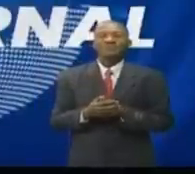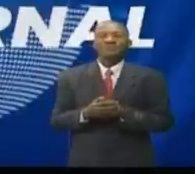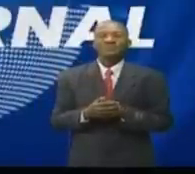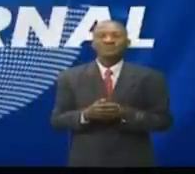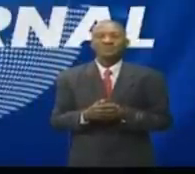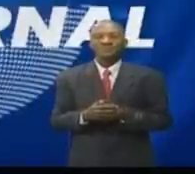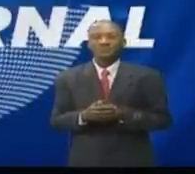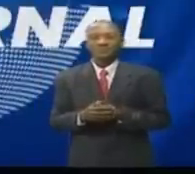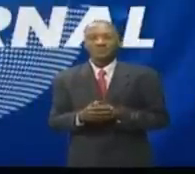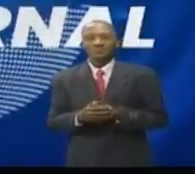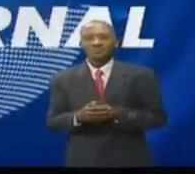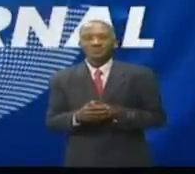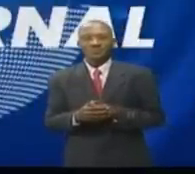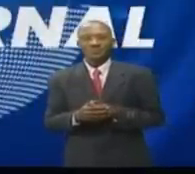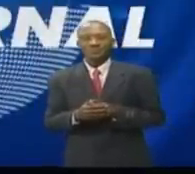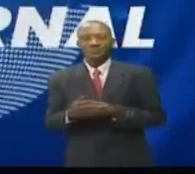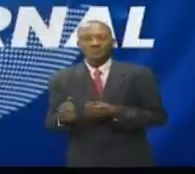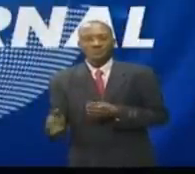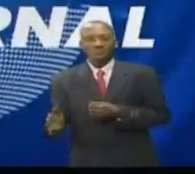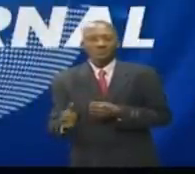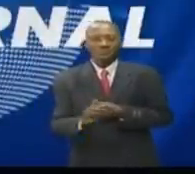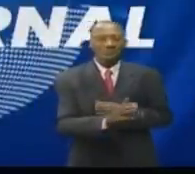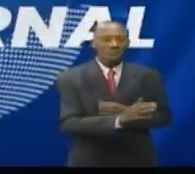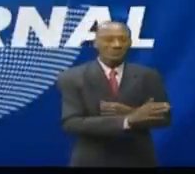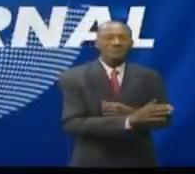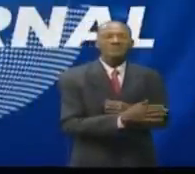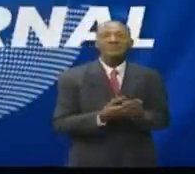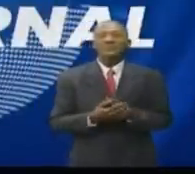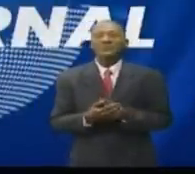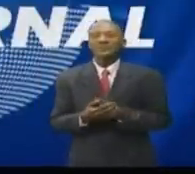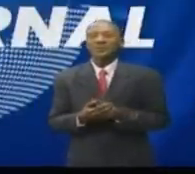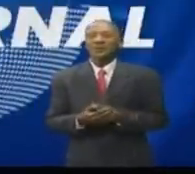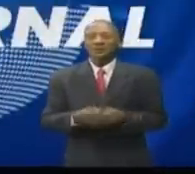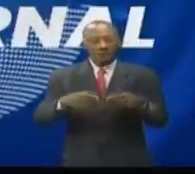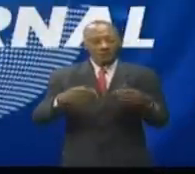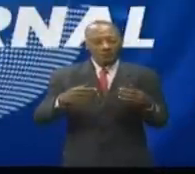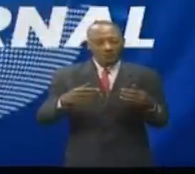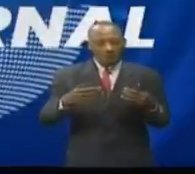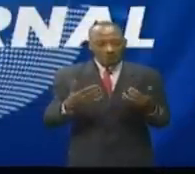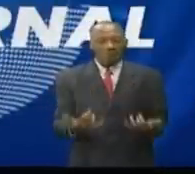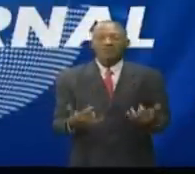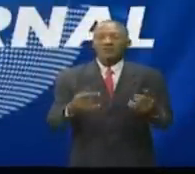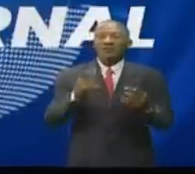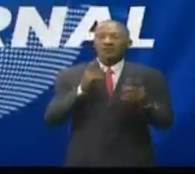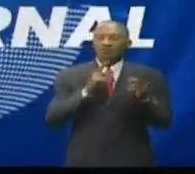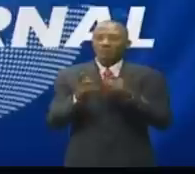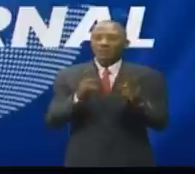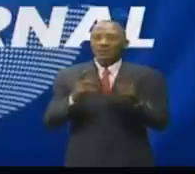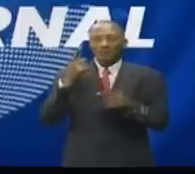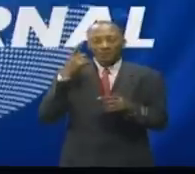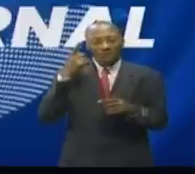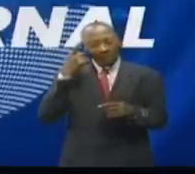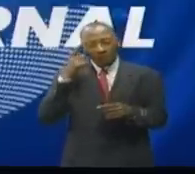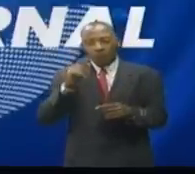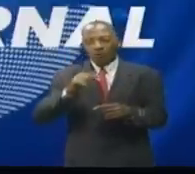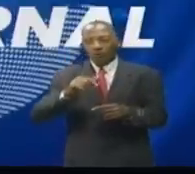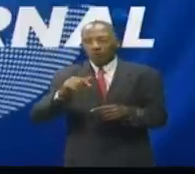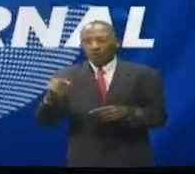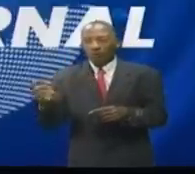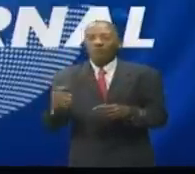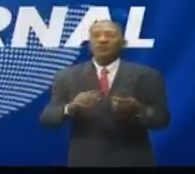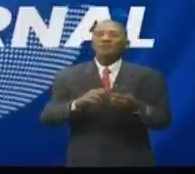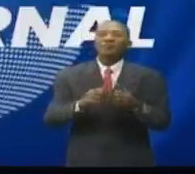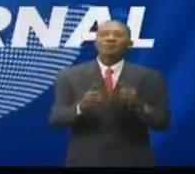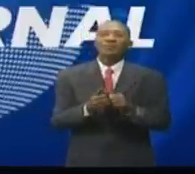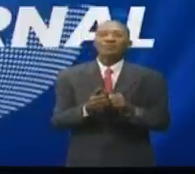Le district de la Tiangou, deuxième étape de la poursuite de la campagne d'information sur les actions du chef de l'État, Félix-Antoine Tshisekedi Tshilombo,